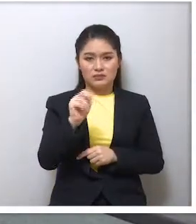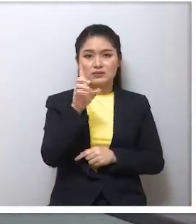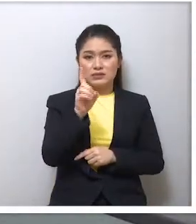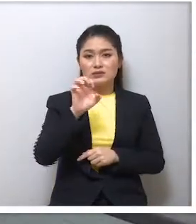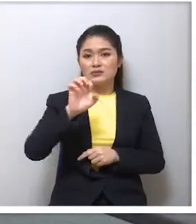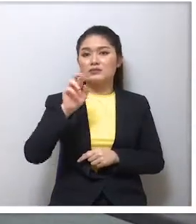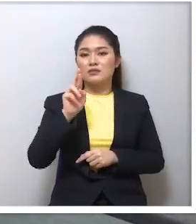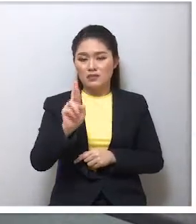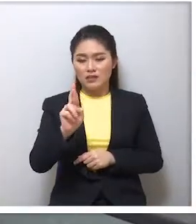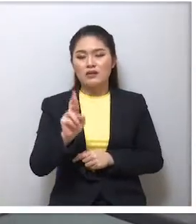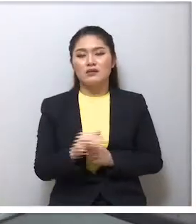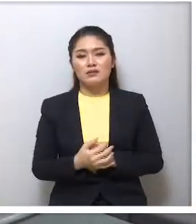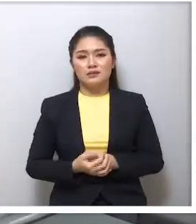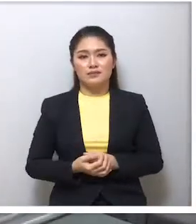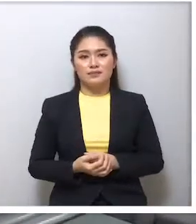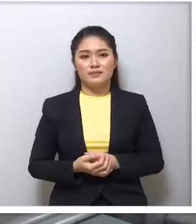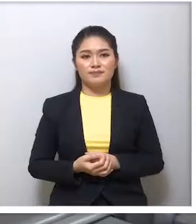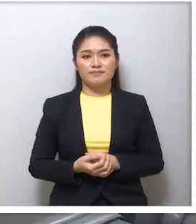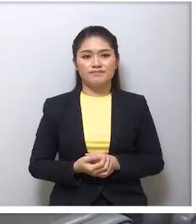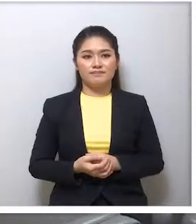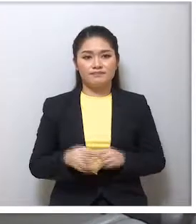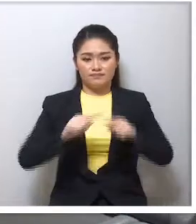ไปตรง Render Setup นะครับ